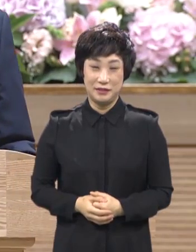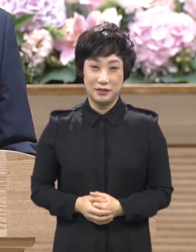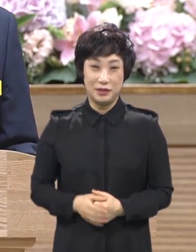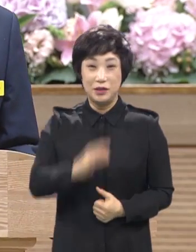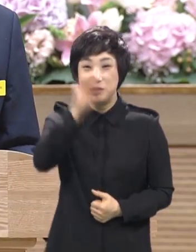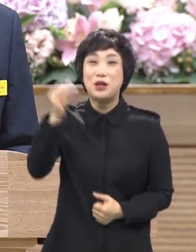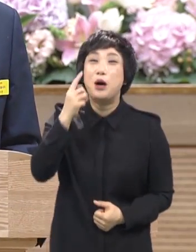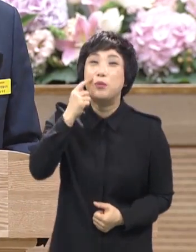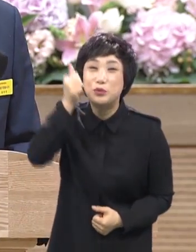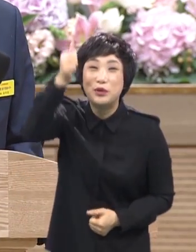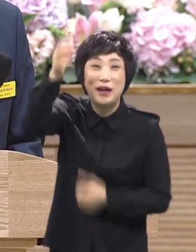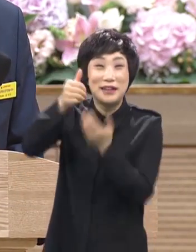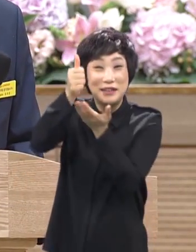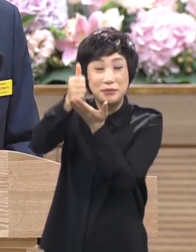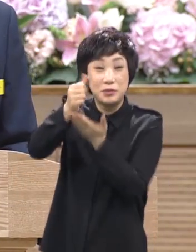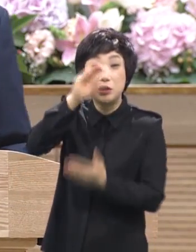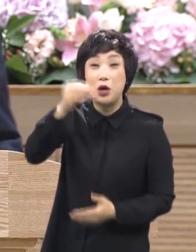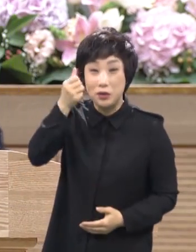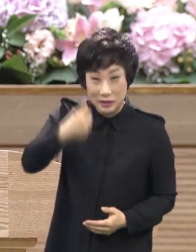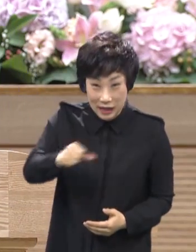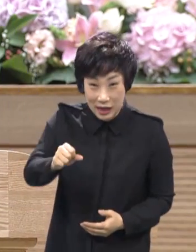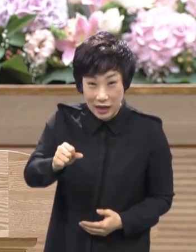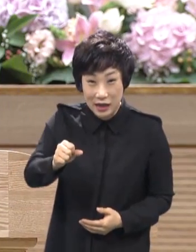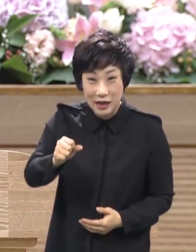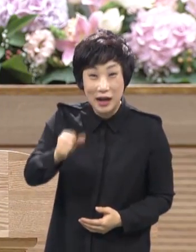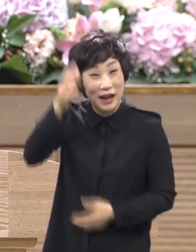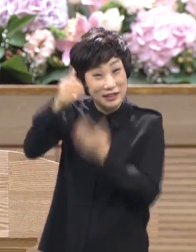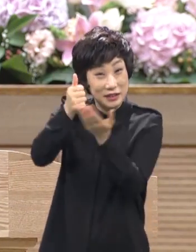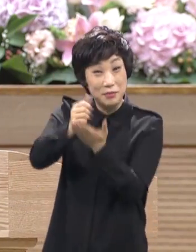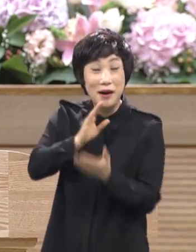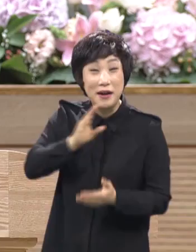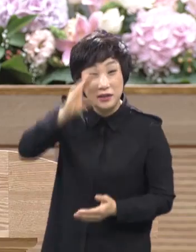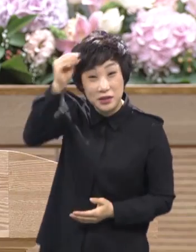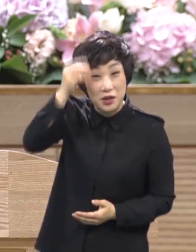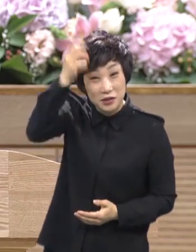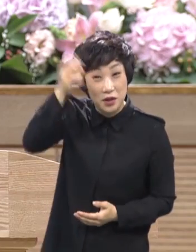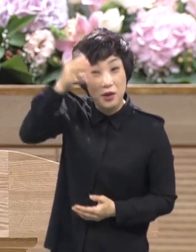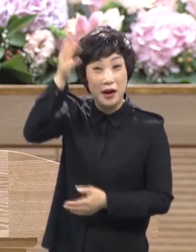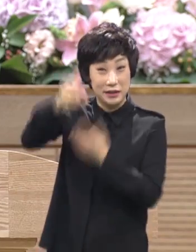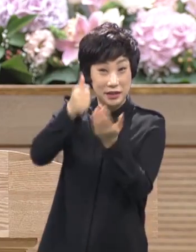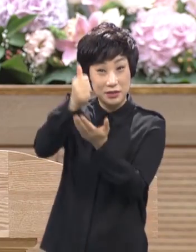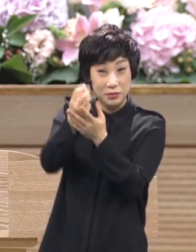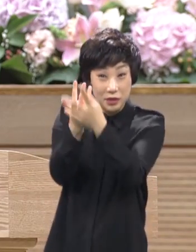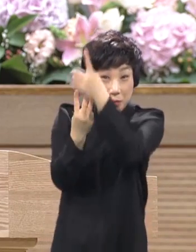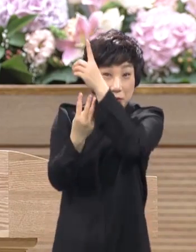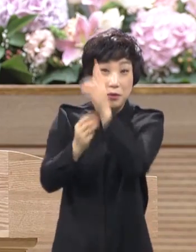성부 하나님, 성자 하나님, 성령 하나님은